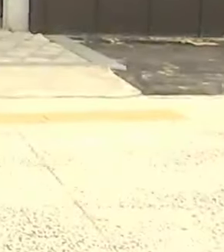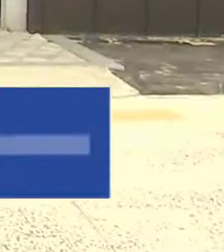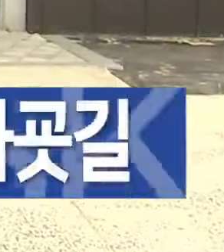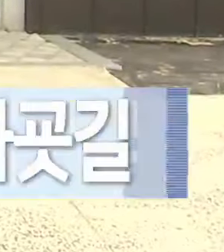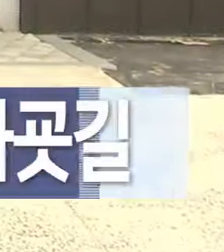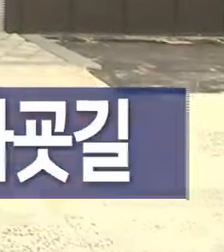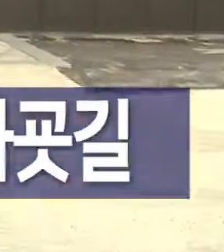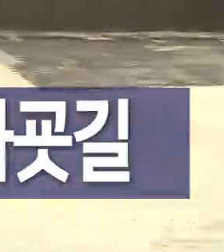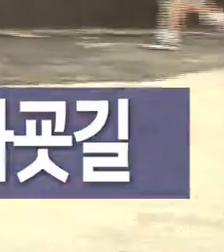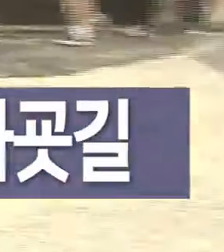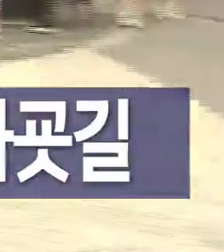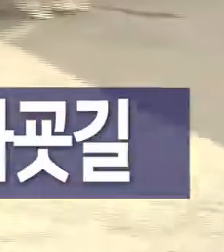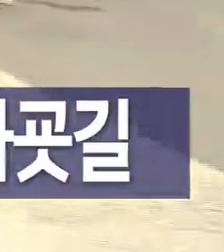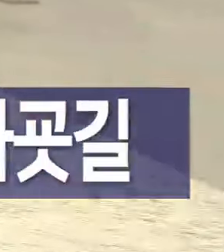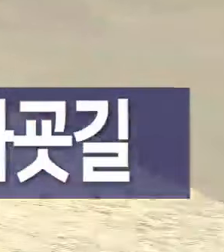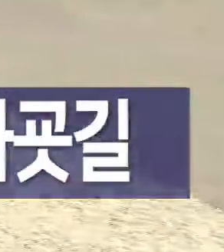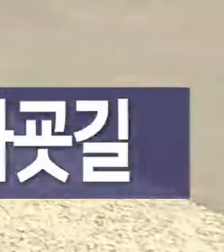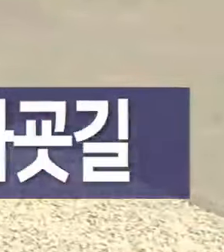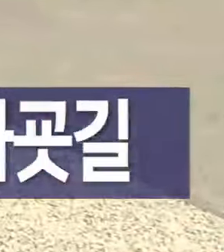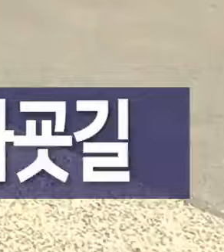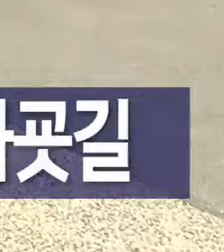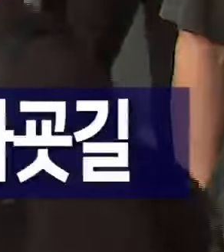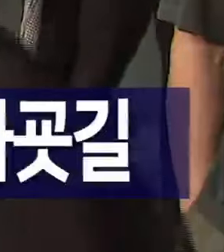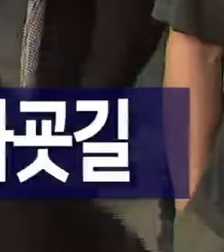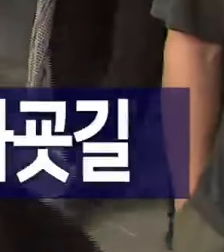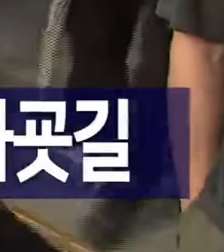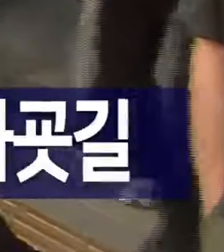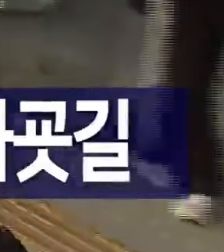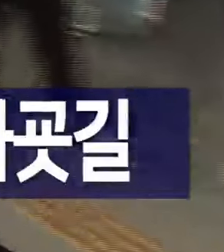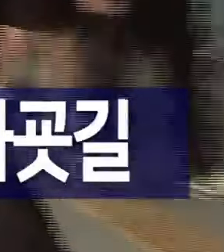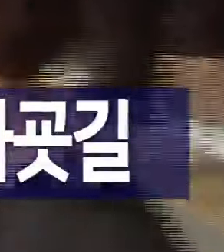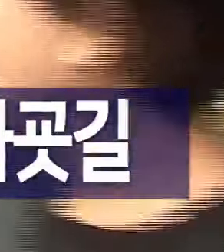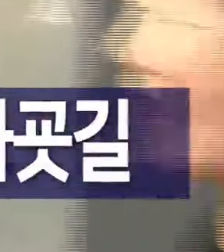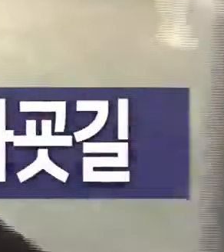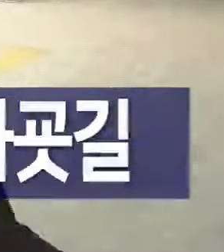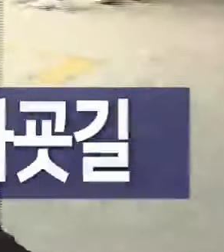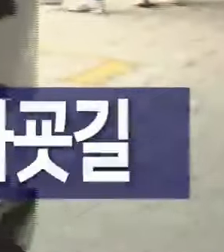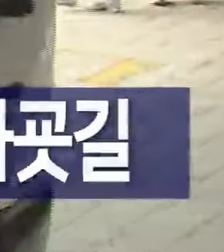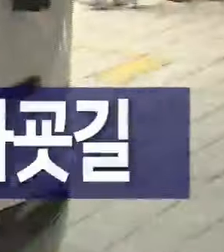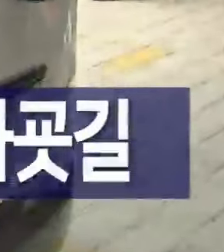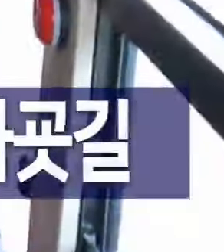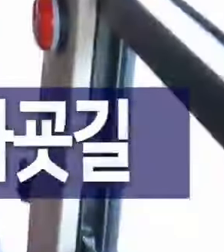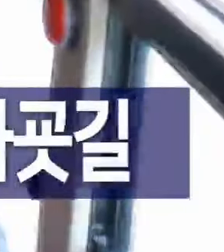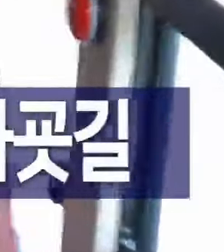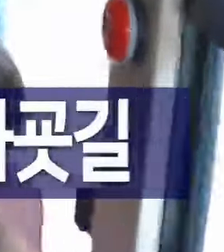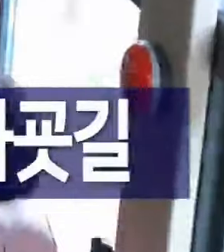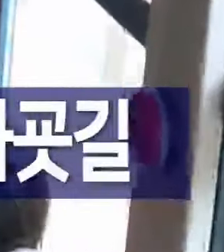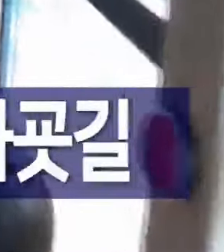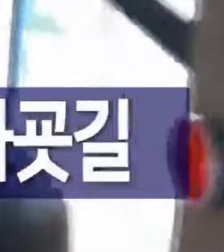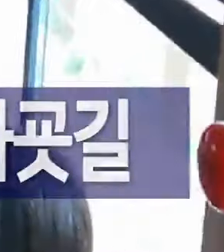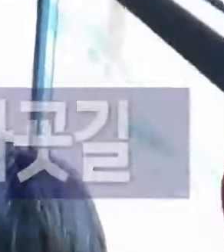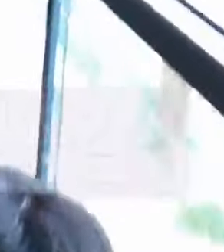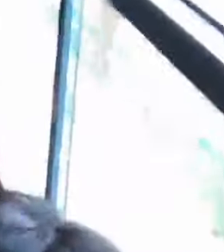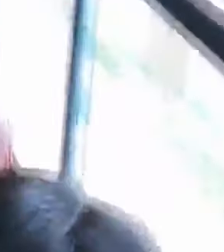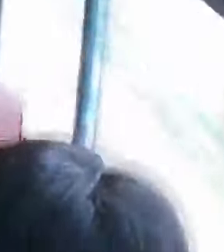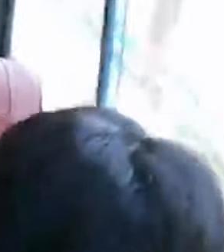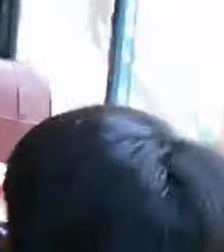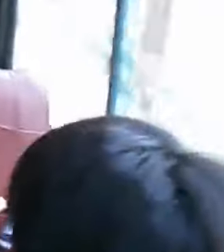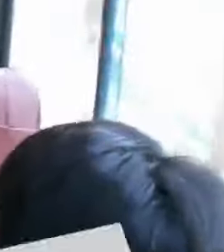돈이 되지 않는다고 버스를 줄이다 보니 농촌 학생들이 콩나물 시루 같은 버스에서 학교 전쟁을 벌이고